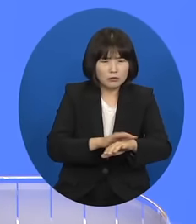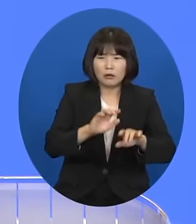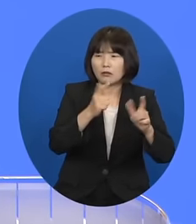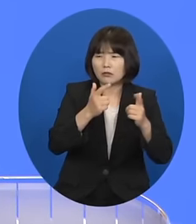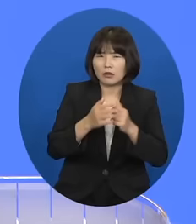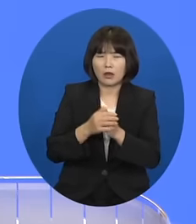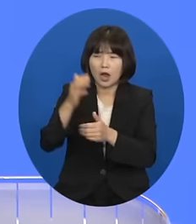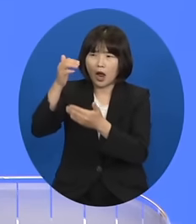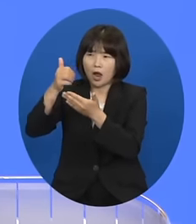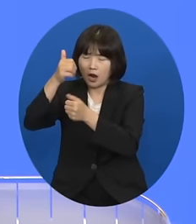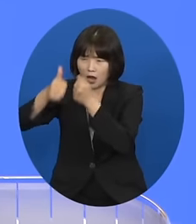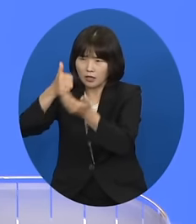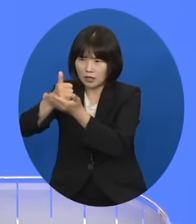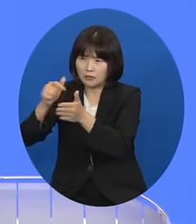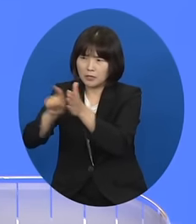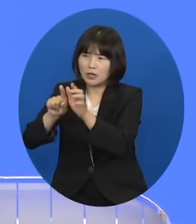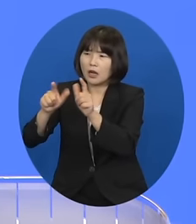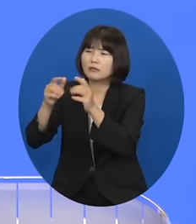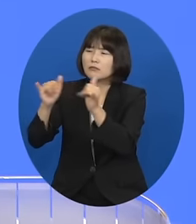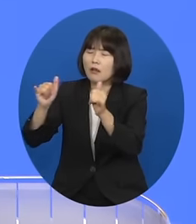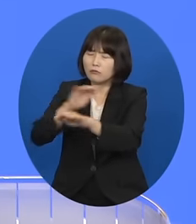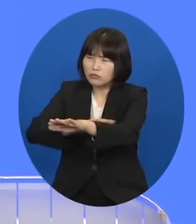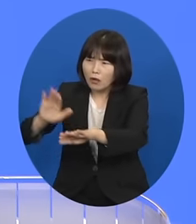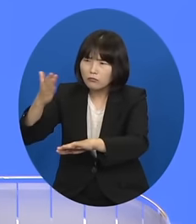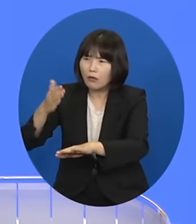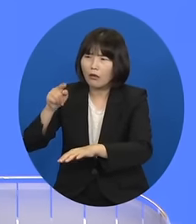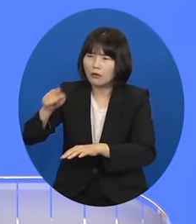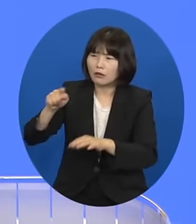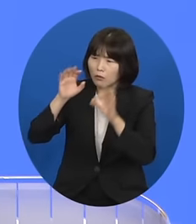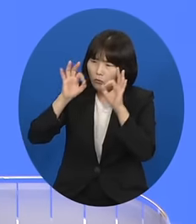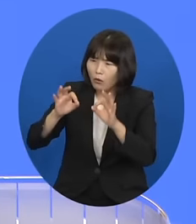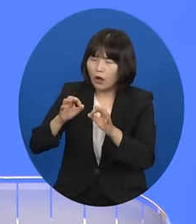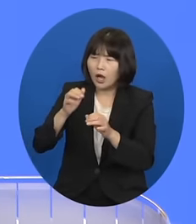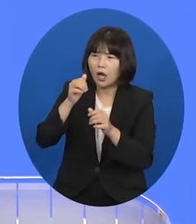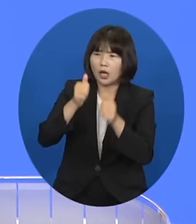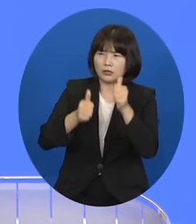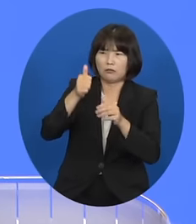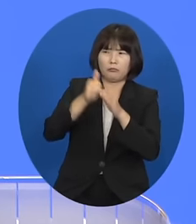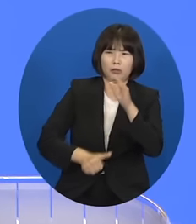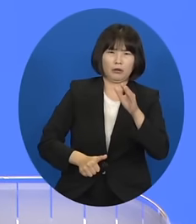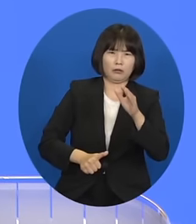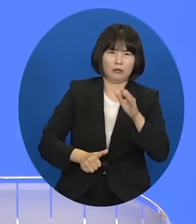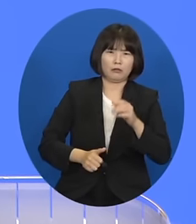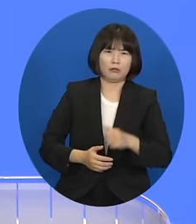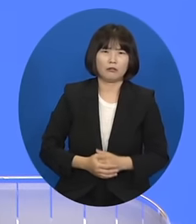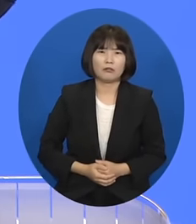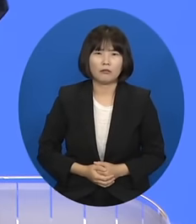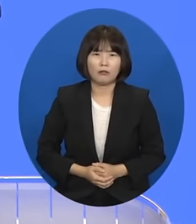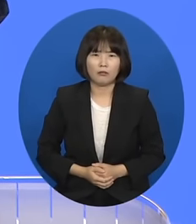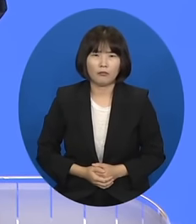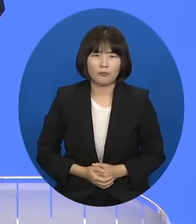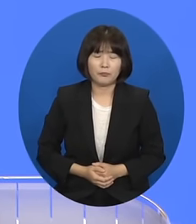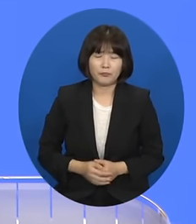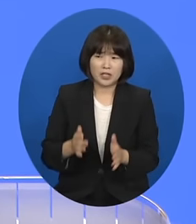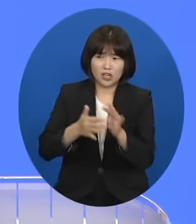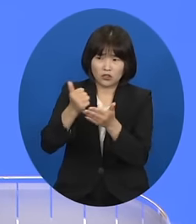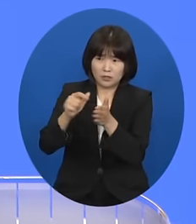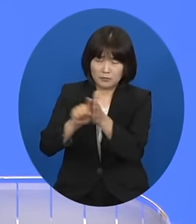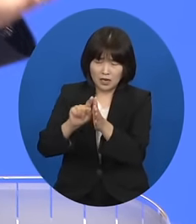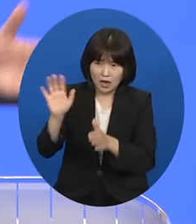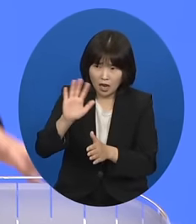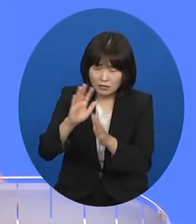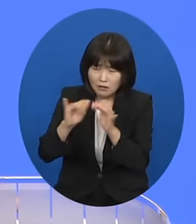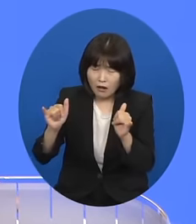우리가 일상에서 보는 거예요. 아, 예수님이 안 믿는 사람도 너무 사업이 잘 되고 막 그냥 사업을 몇 개씩 열어가는데